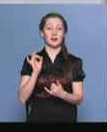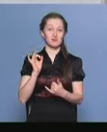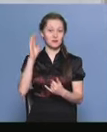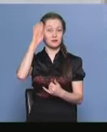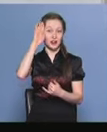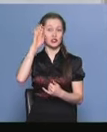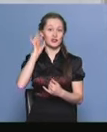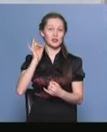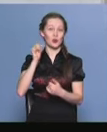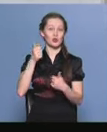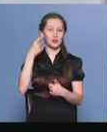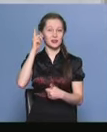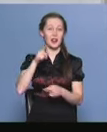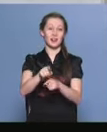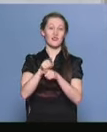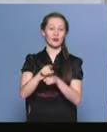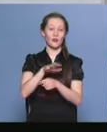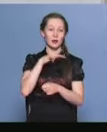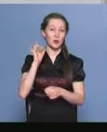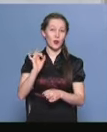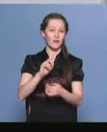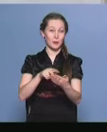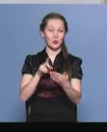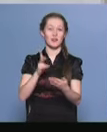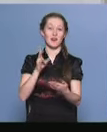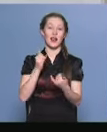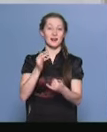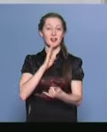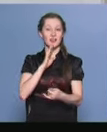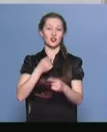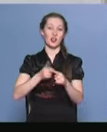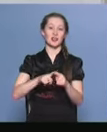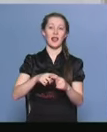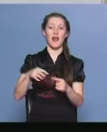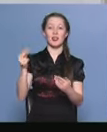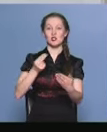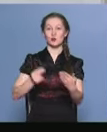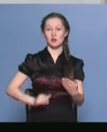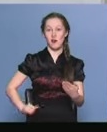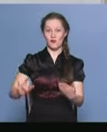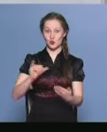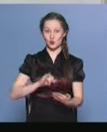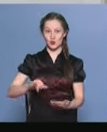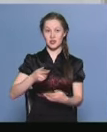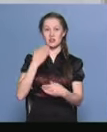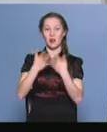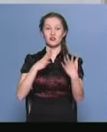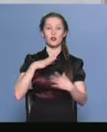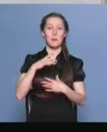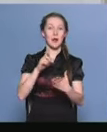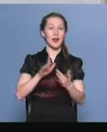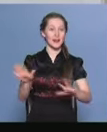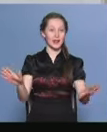винтовки, и про танки спрашивали, и про операции. Для девочек, наверное, более легкий тест по истории Удмуртии, так как там спрашивали про флаги, и про гимн, и